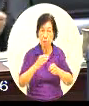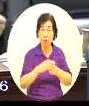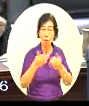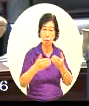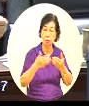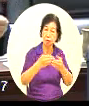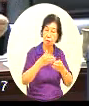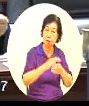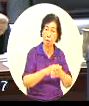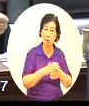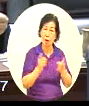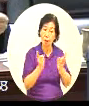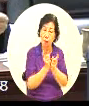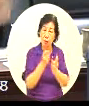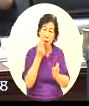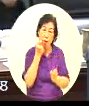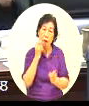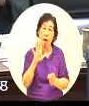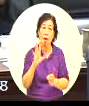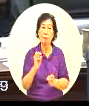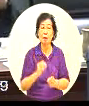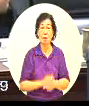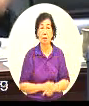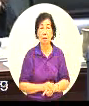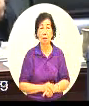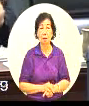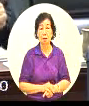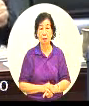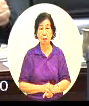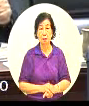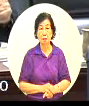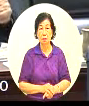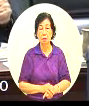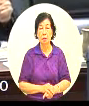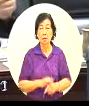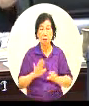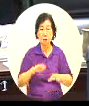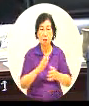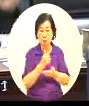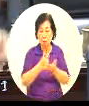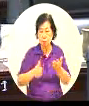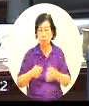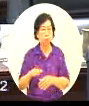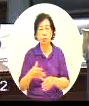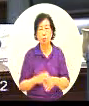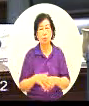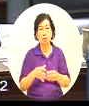有什么难度无？卖讲暂时卖改变啊，叫我们猜测安尼。